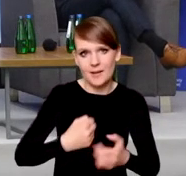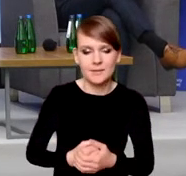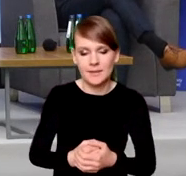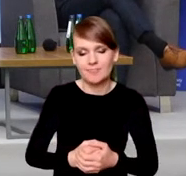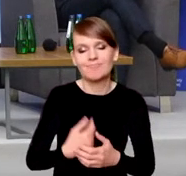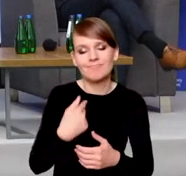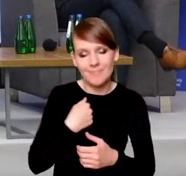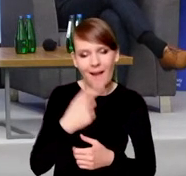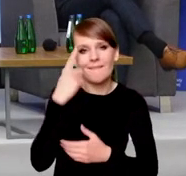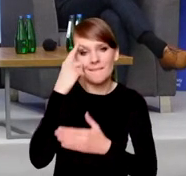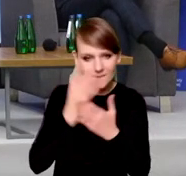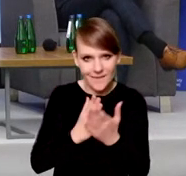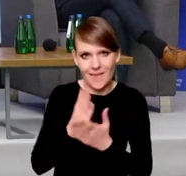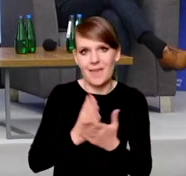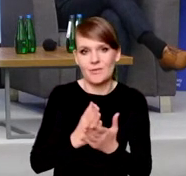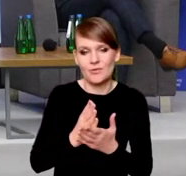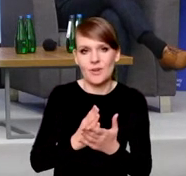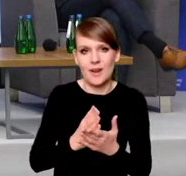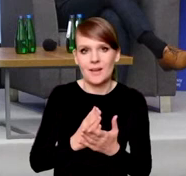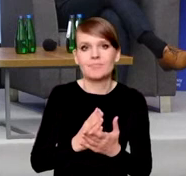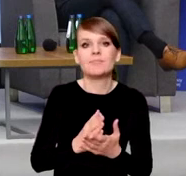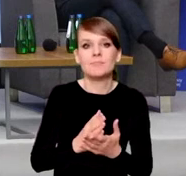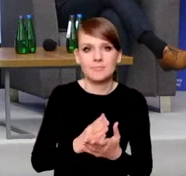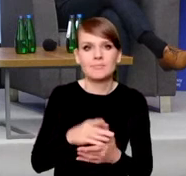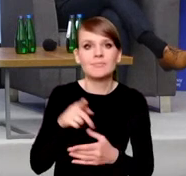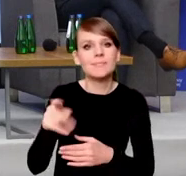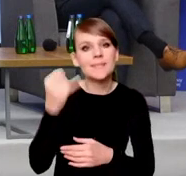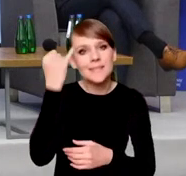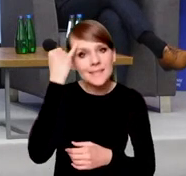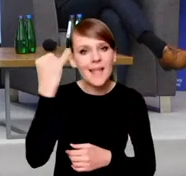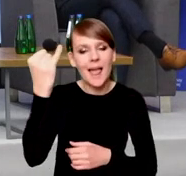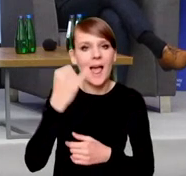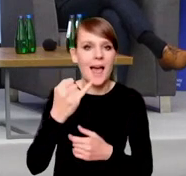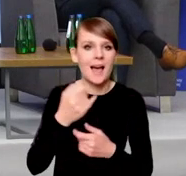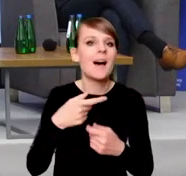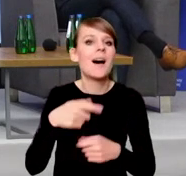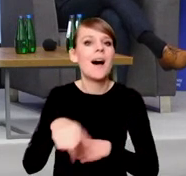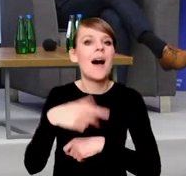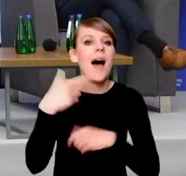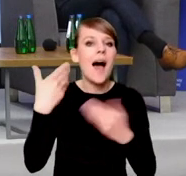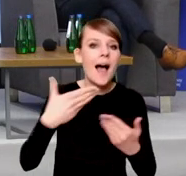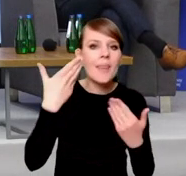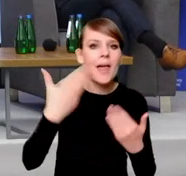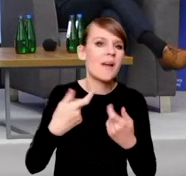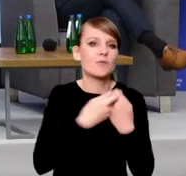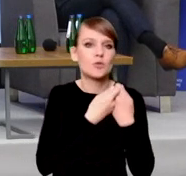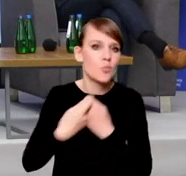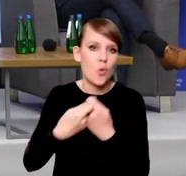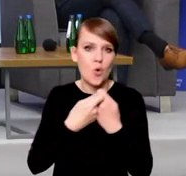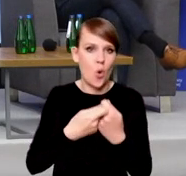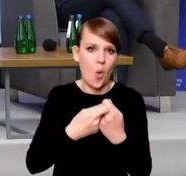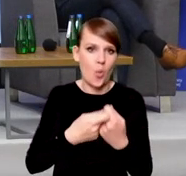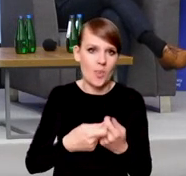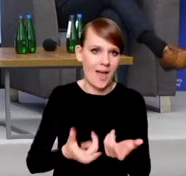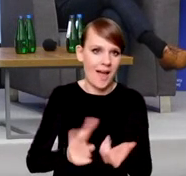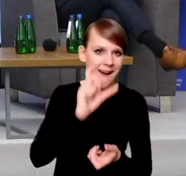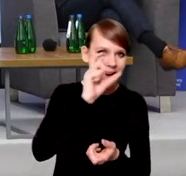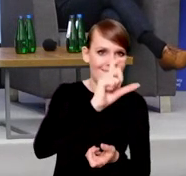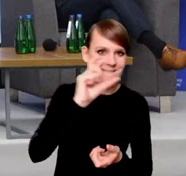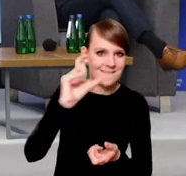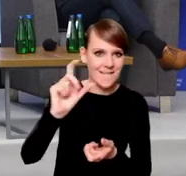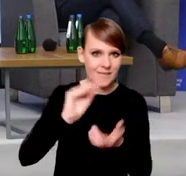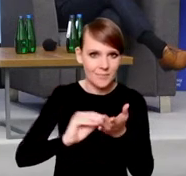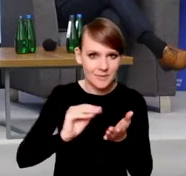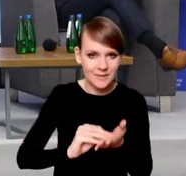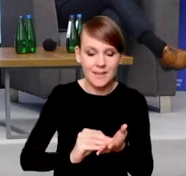wierzę w pojęcie, w ideę całą wspólnoty akademickiej pisaną wielkimi literami. Zawsze jeszcze w